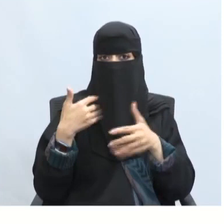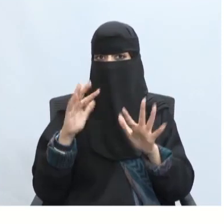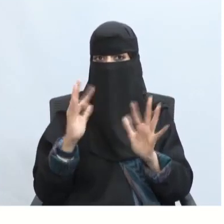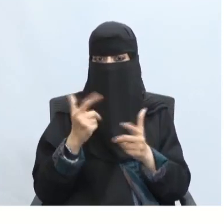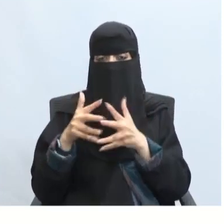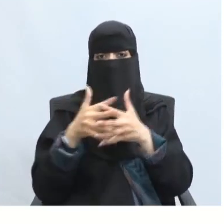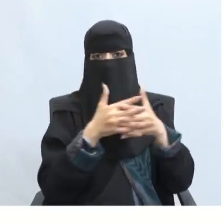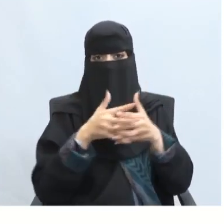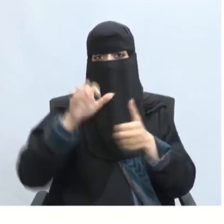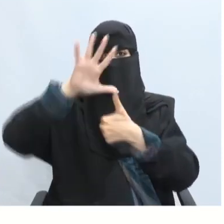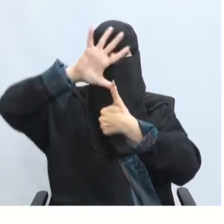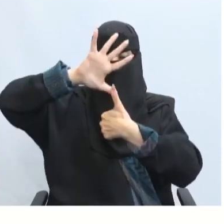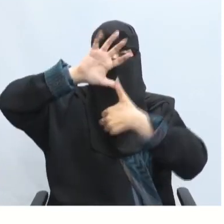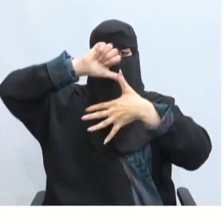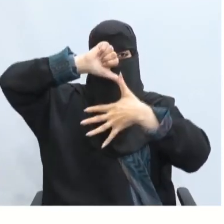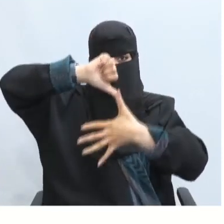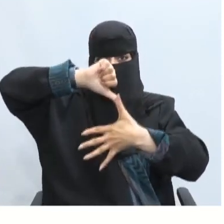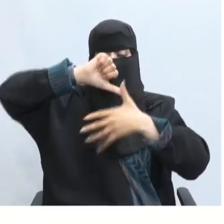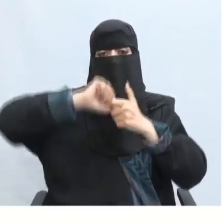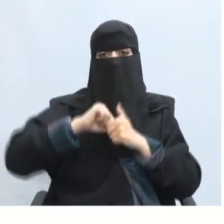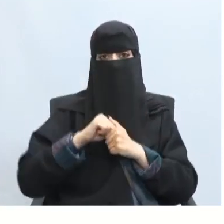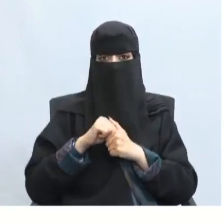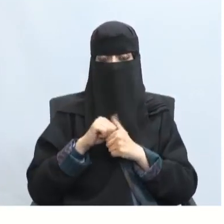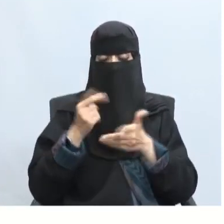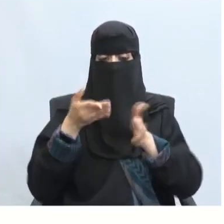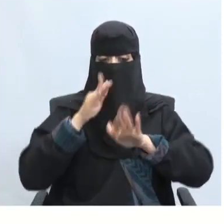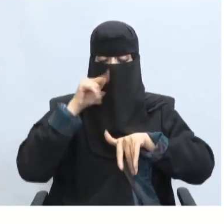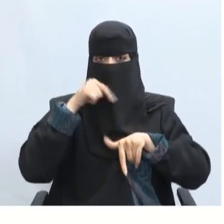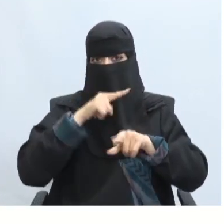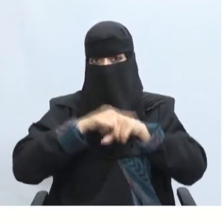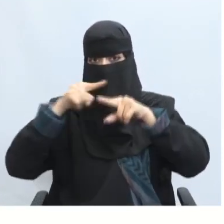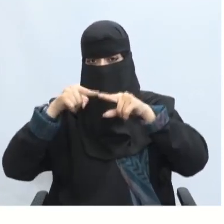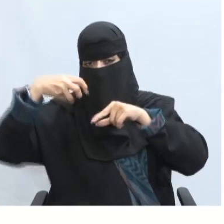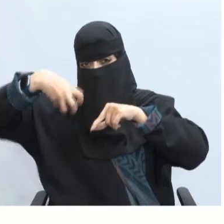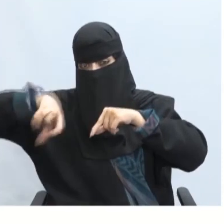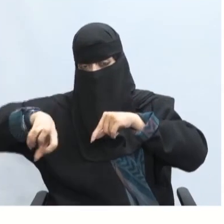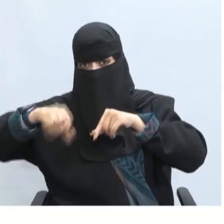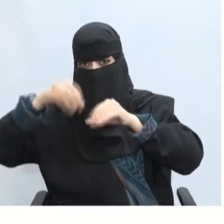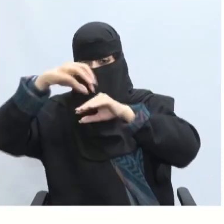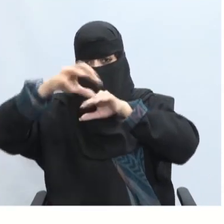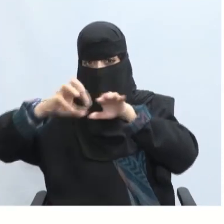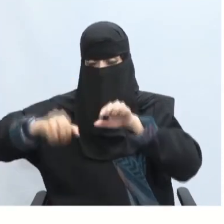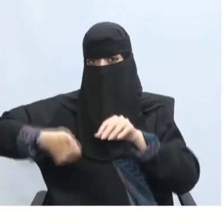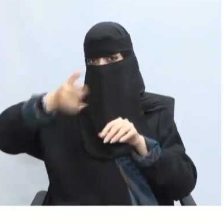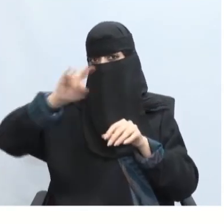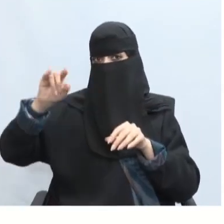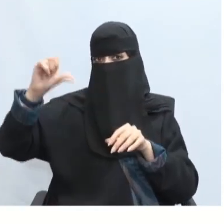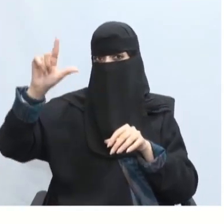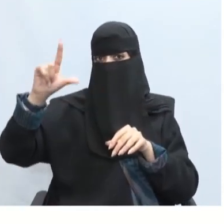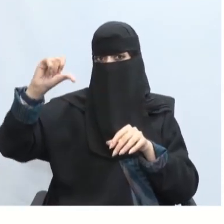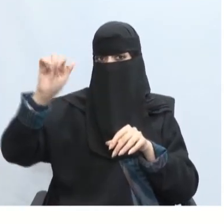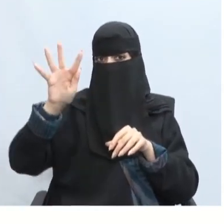والجنوبيه هذه امريكيتين الشماليه والجنوبيه الى جزر الوشيان ومنها